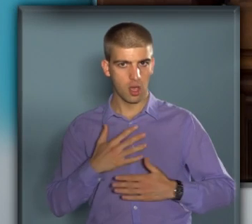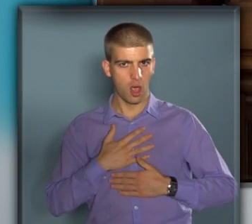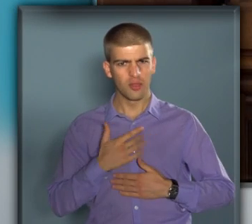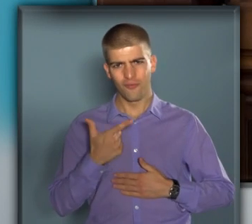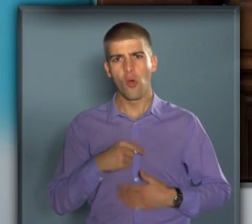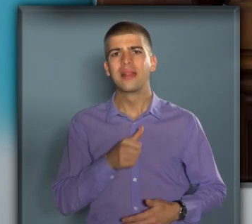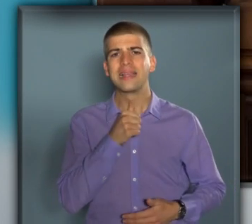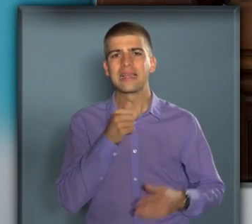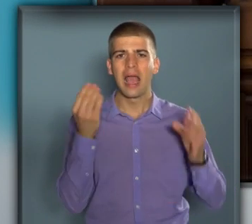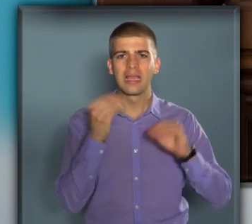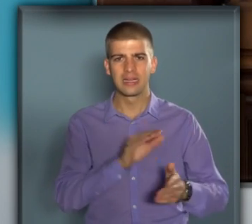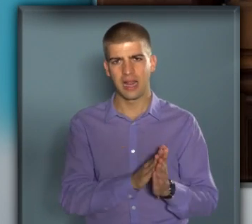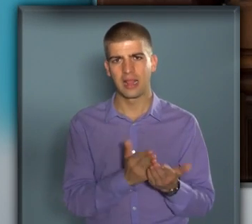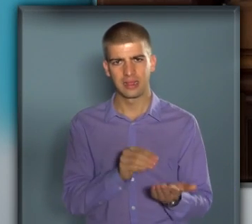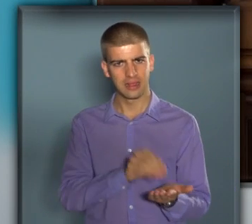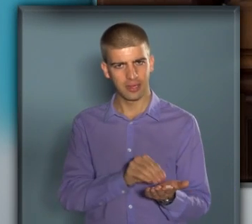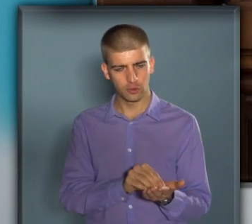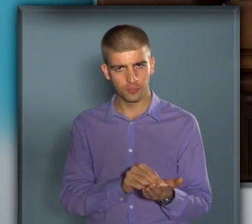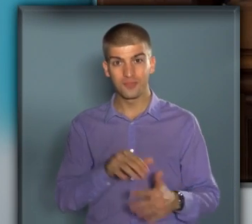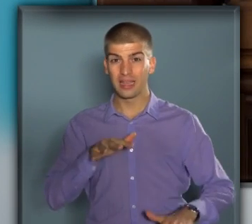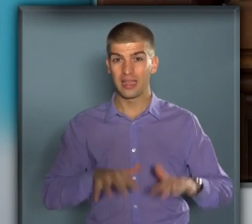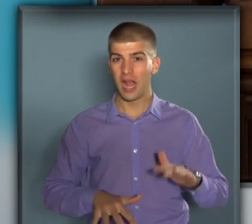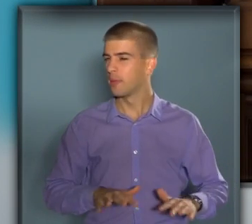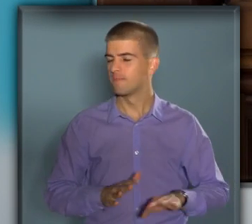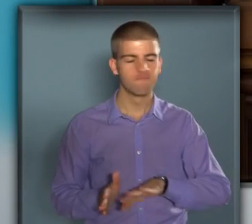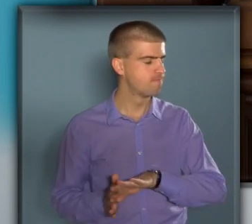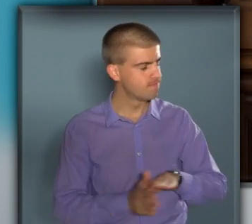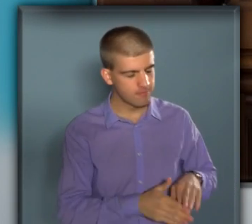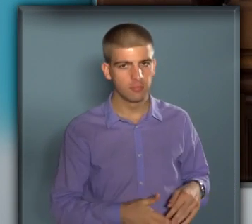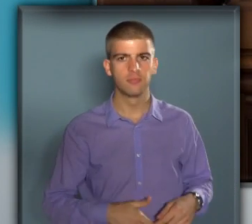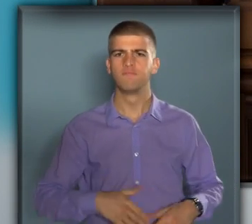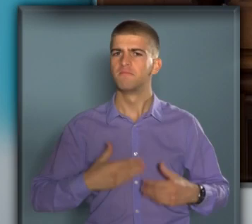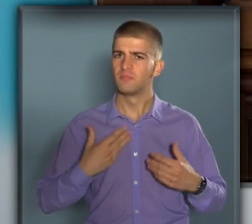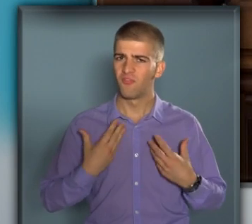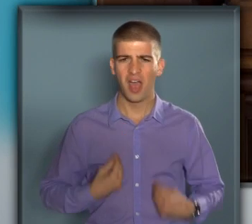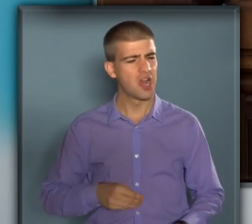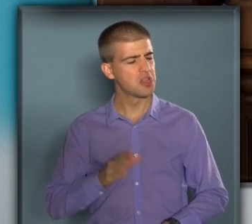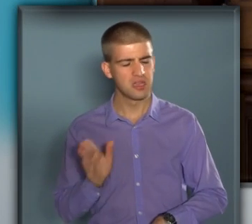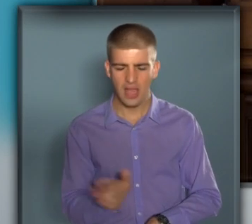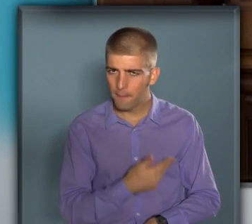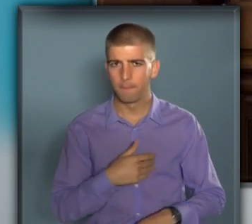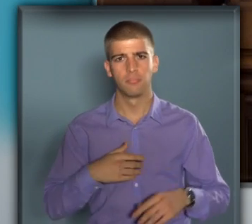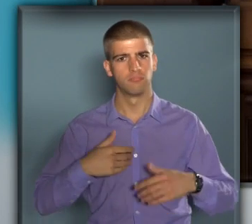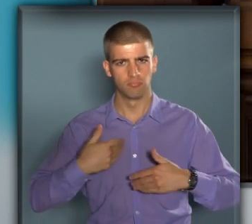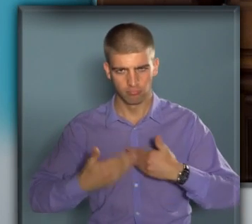ige hirdetésben is, kényelmét háttérbe helyezve és fáradtságot nem ismerve.